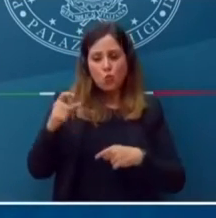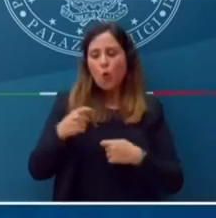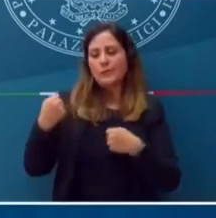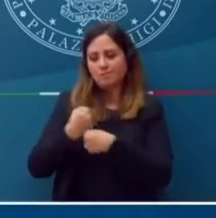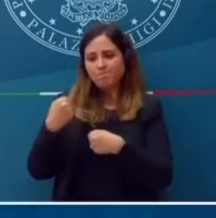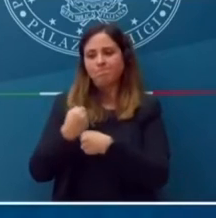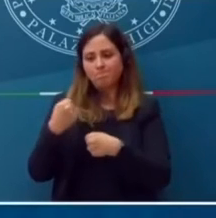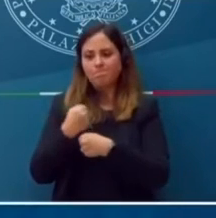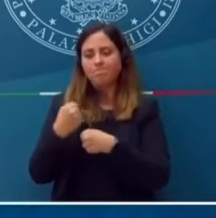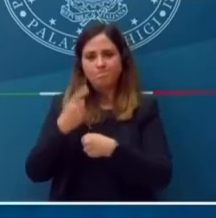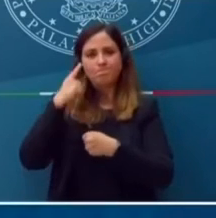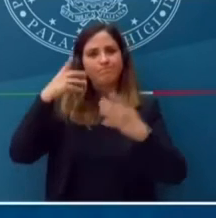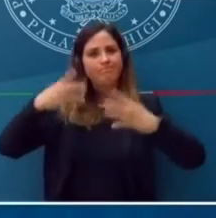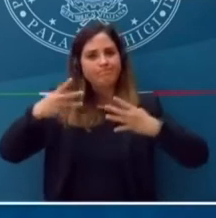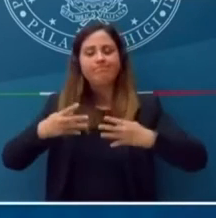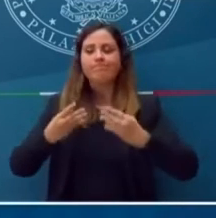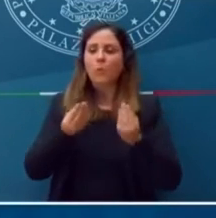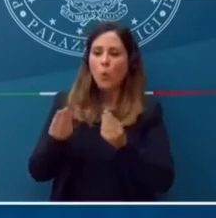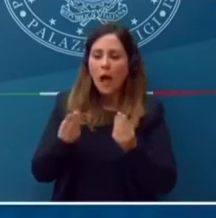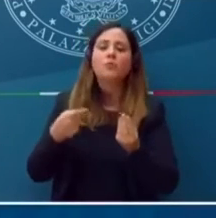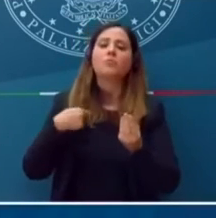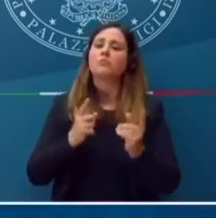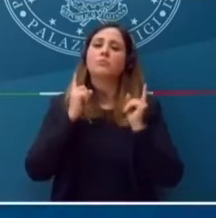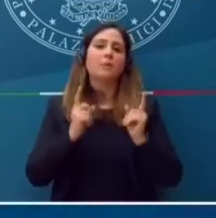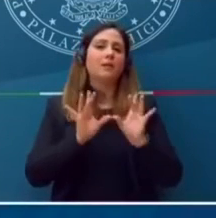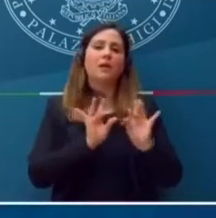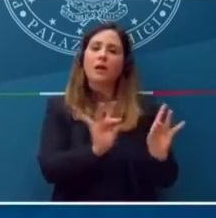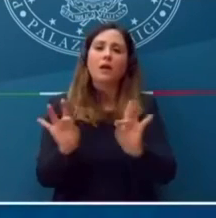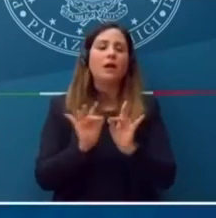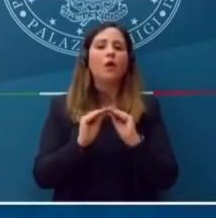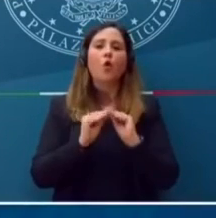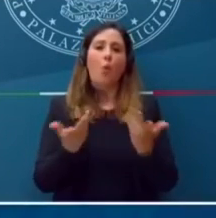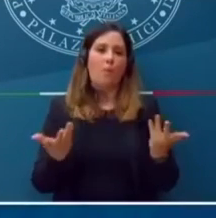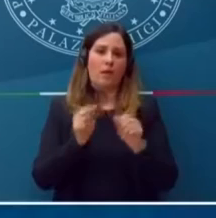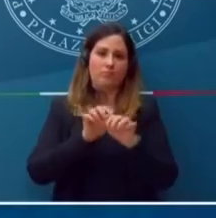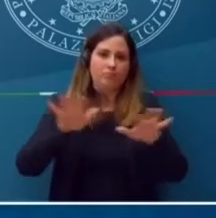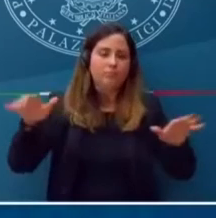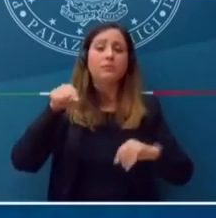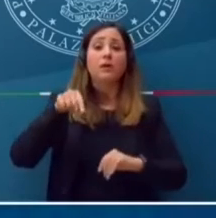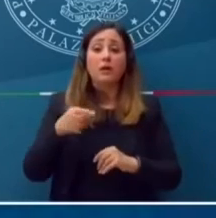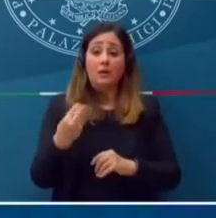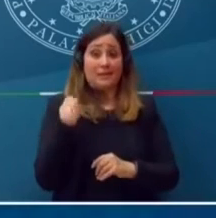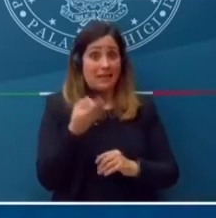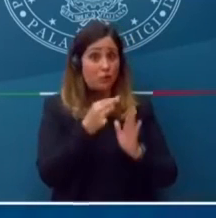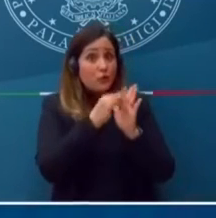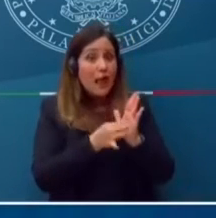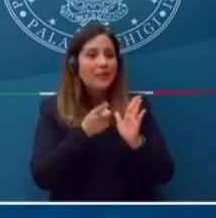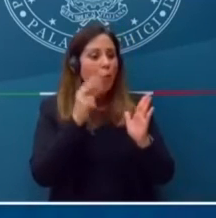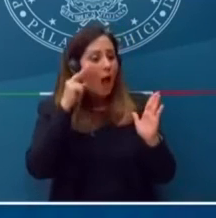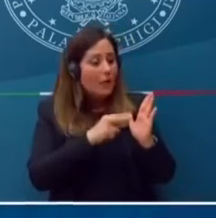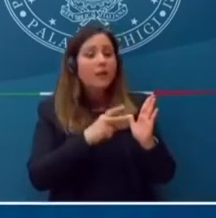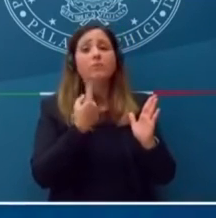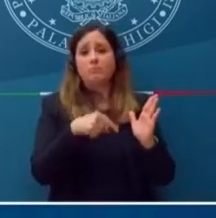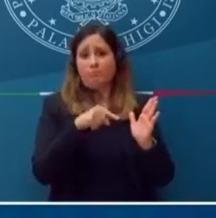data perché dipende dall'andamento dei contagi. Questo mi è stato chiesto prima, quali dati. Beh, questo è uno, certamente, l'andamento